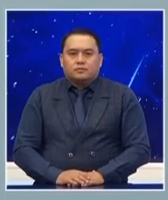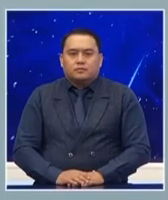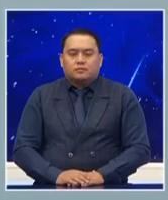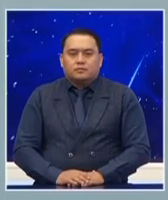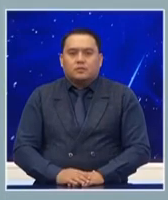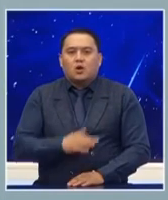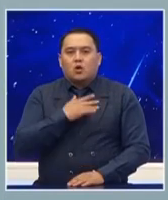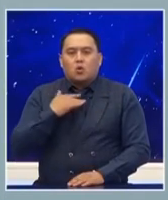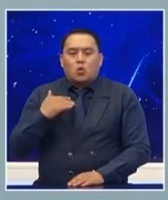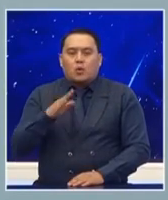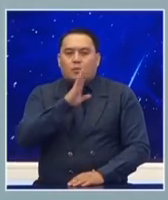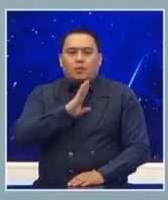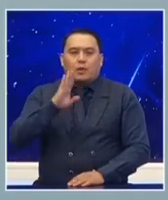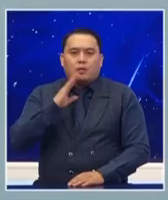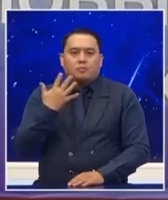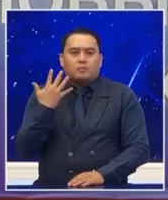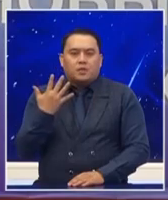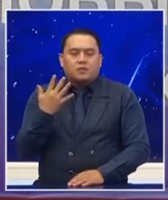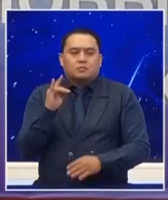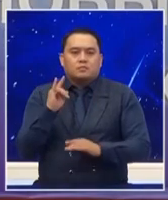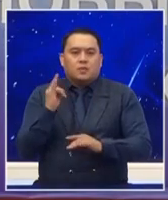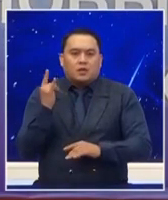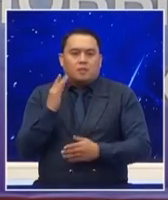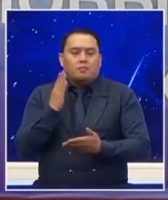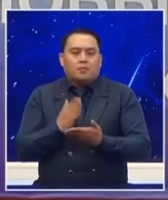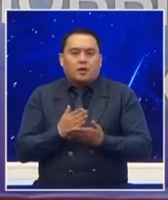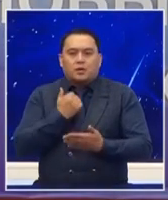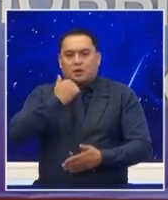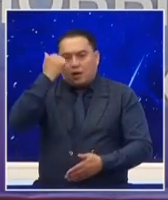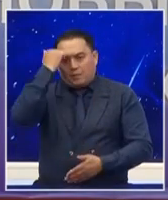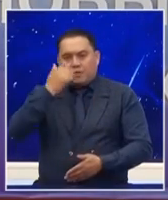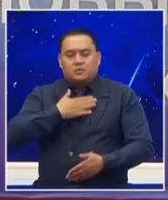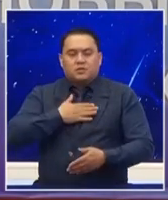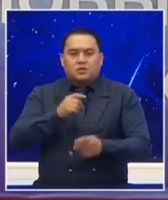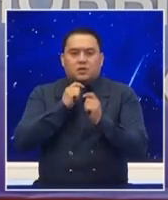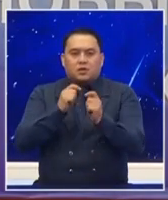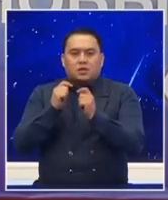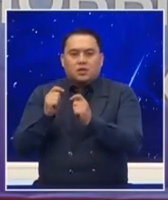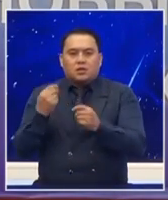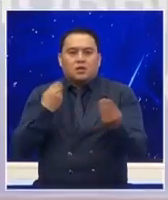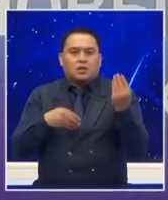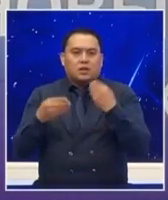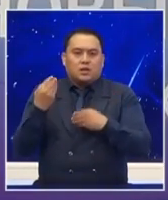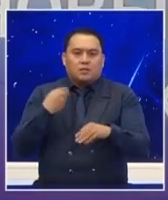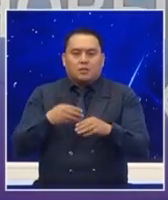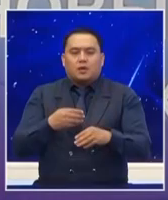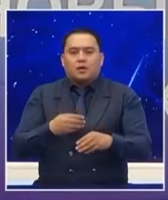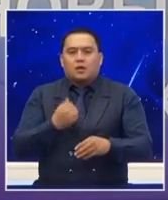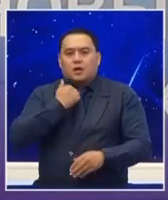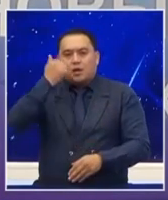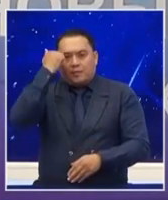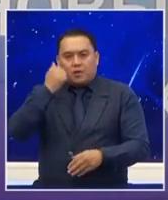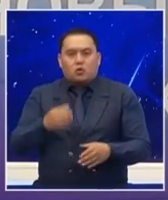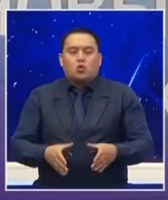Көп балалы анамын, 5 балам бар. Алғысым шексіз, бүгін 5 балама киім кешекпен қамтамасыз етті. Ниет